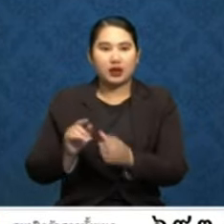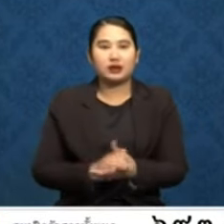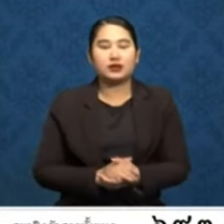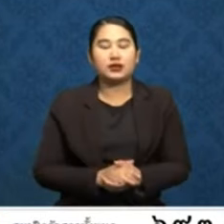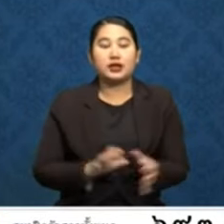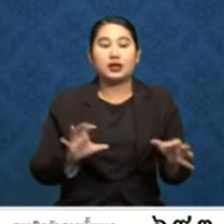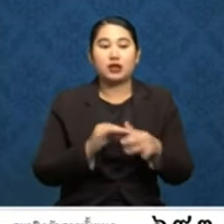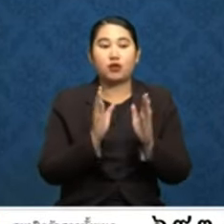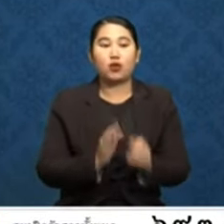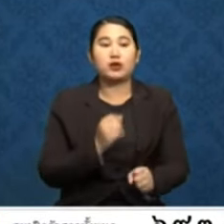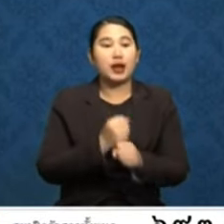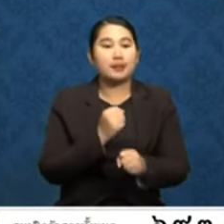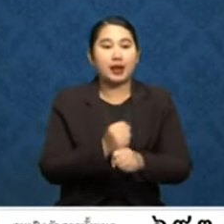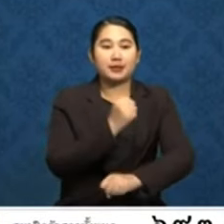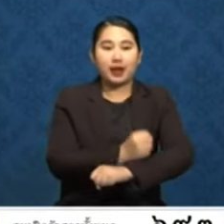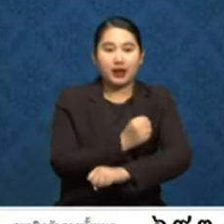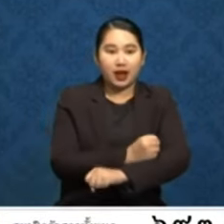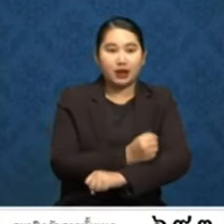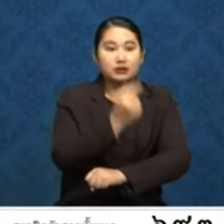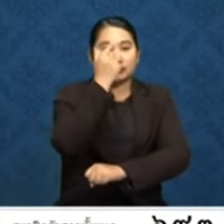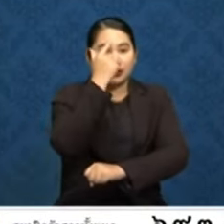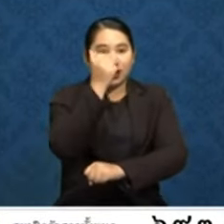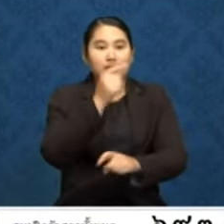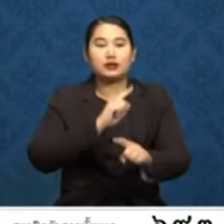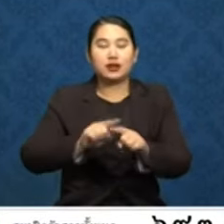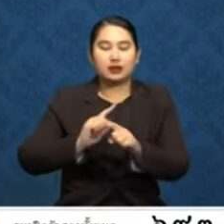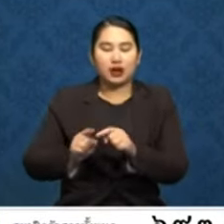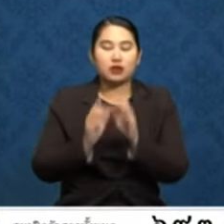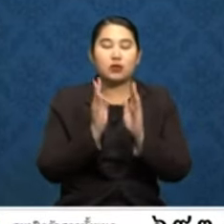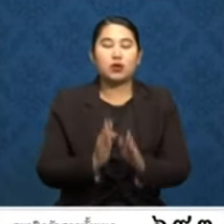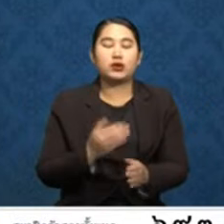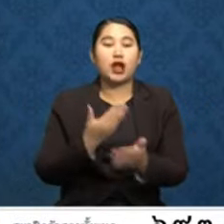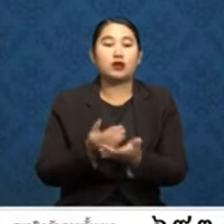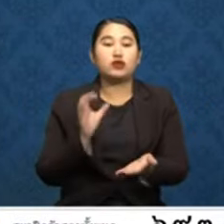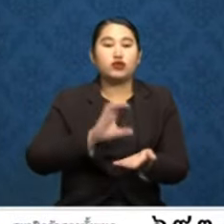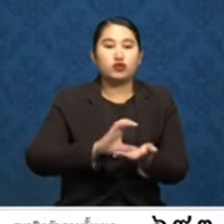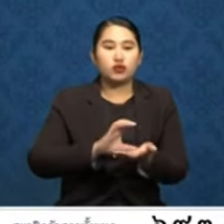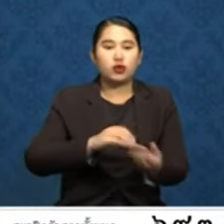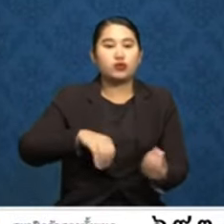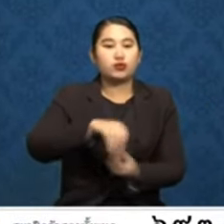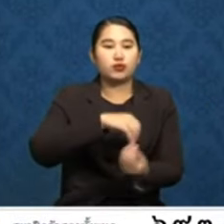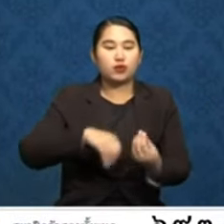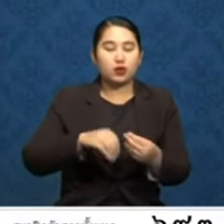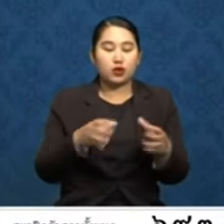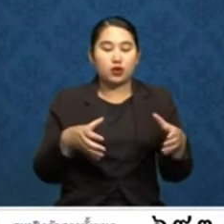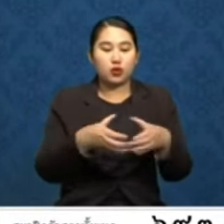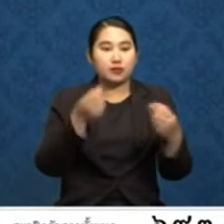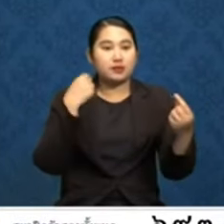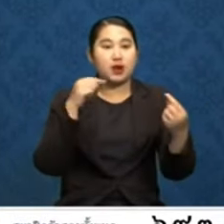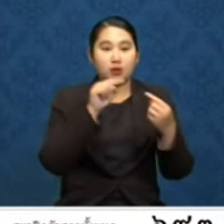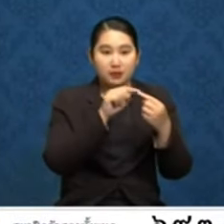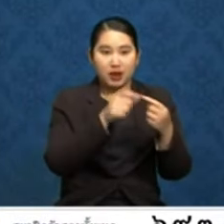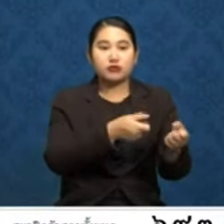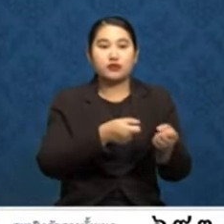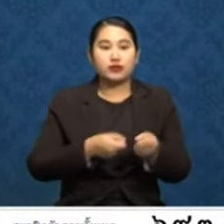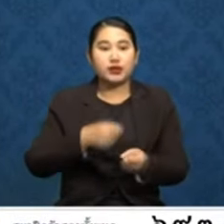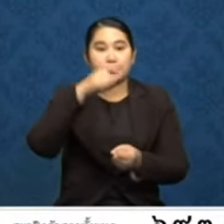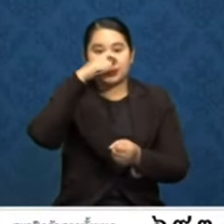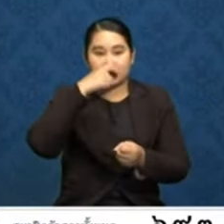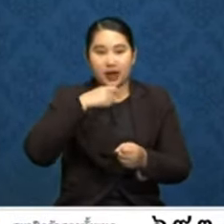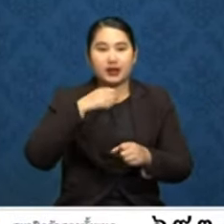งงานทักษะสูงผู้ประกอบการและนักลงทุนกลุ่มเป้าหมายเข้ามาเพื่อส่งเสริ